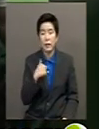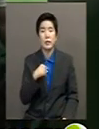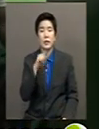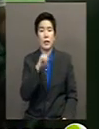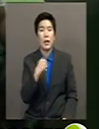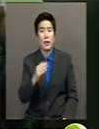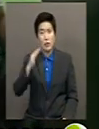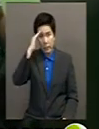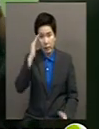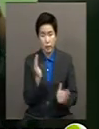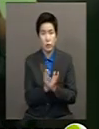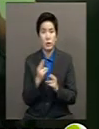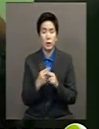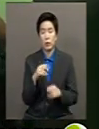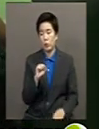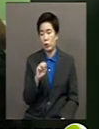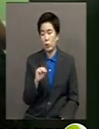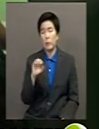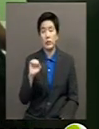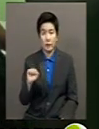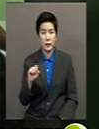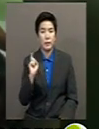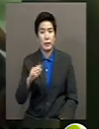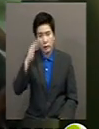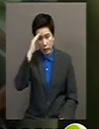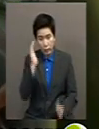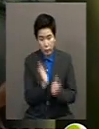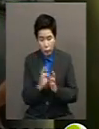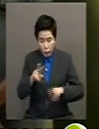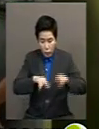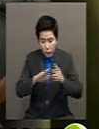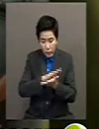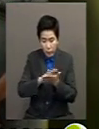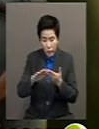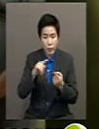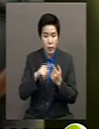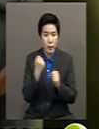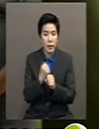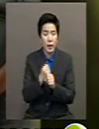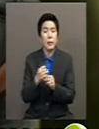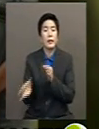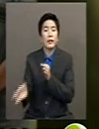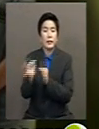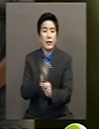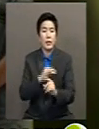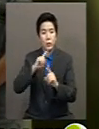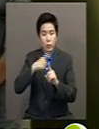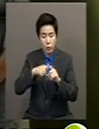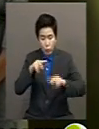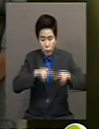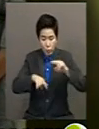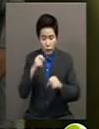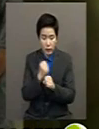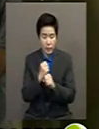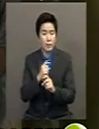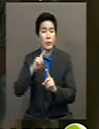ให้พันตำรวจโทสมสิทธิ์สันทัศนโชคสารวัตรปราบปรามสน.พระโขนงปฏิบัติหน้าที่รักษาราชการแทนขออ